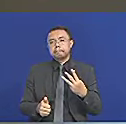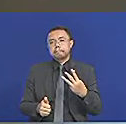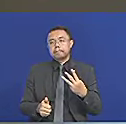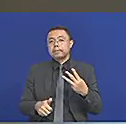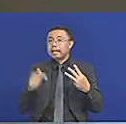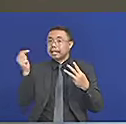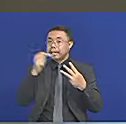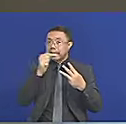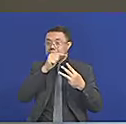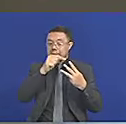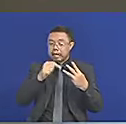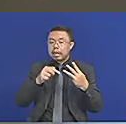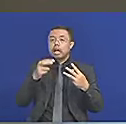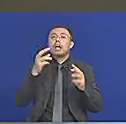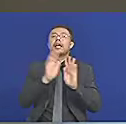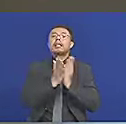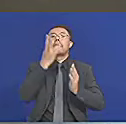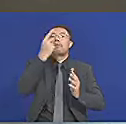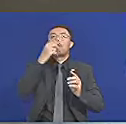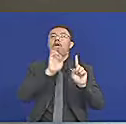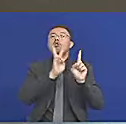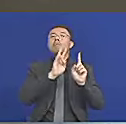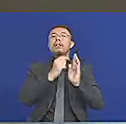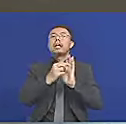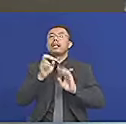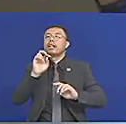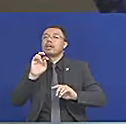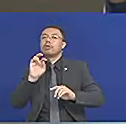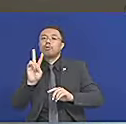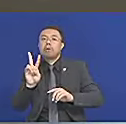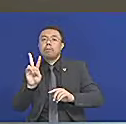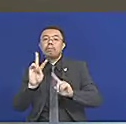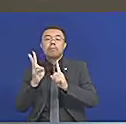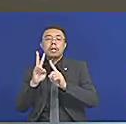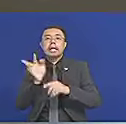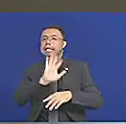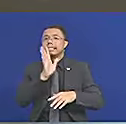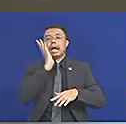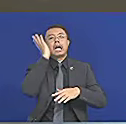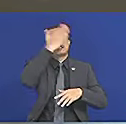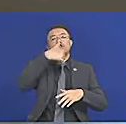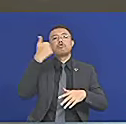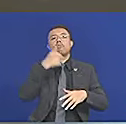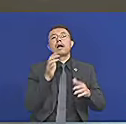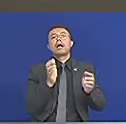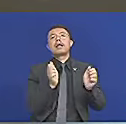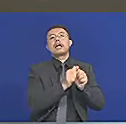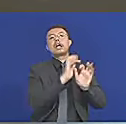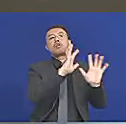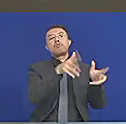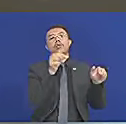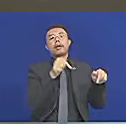Nah itu yang Roma 12 ayat 2 tadi, jangan serupa dengan dunia ini.